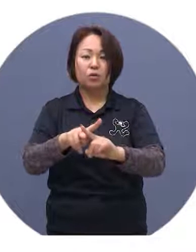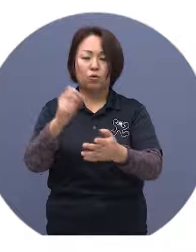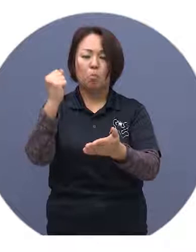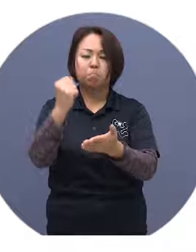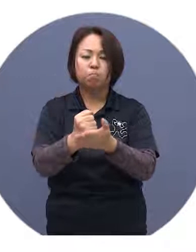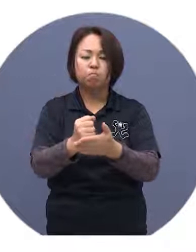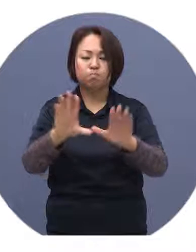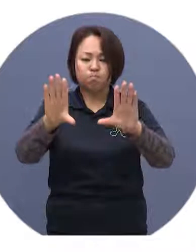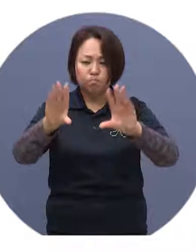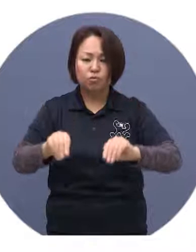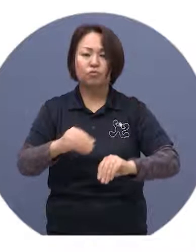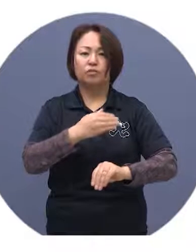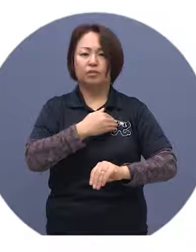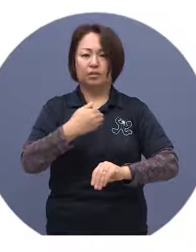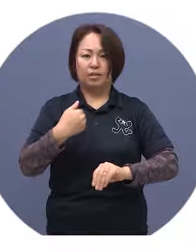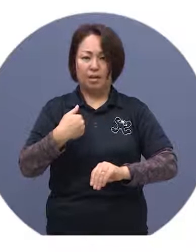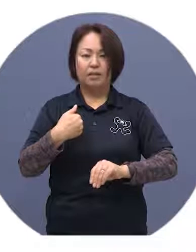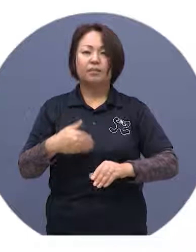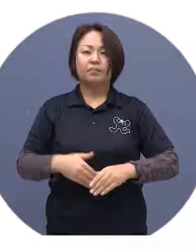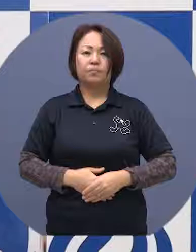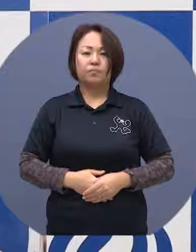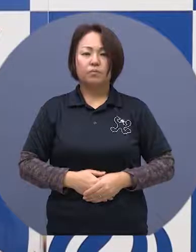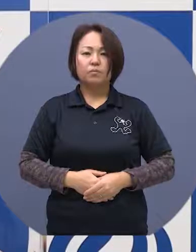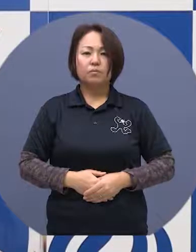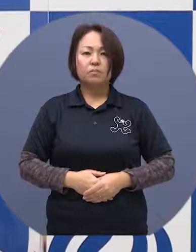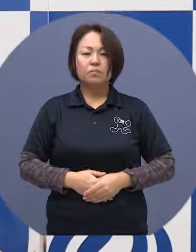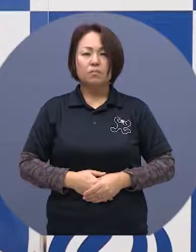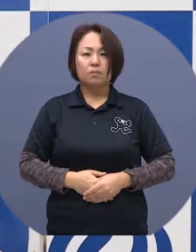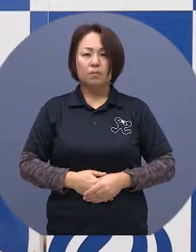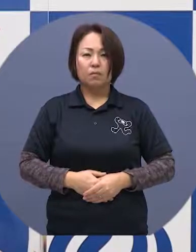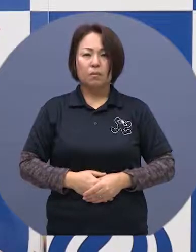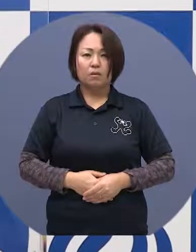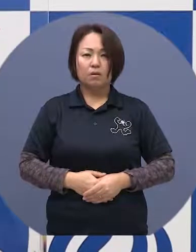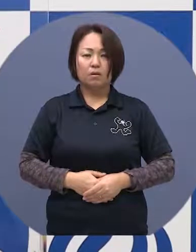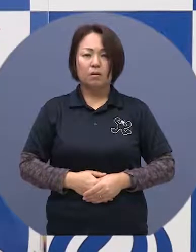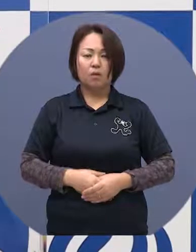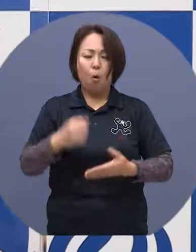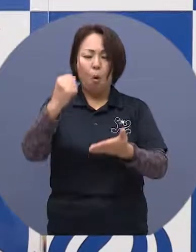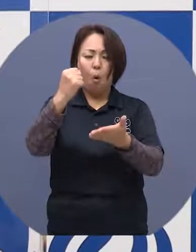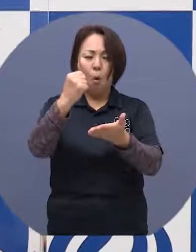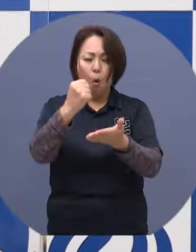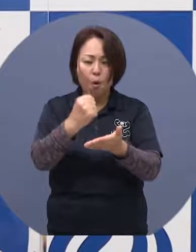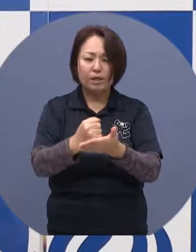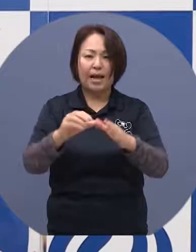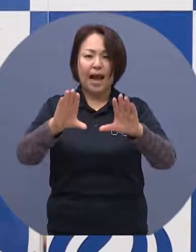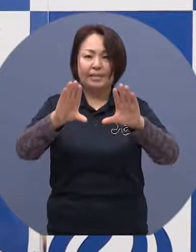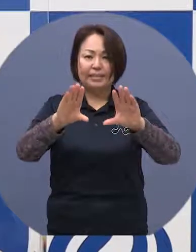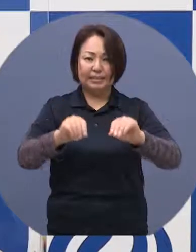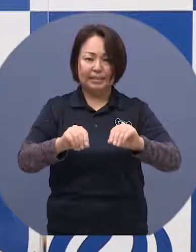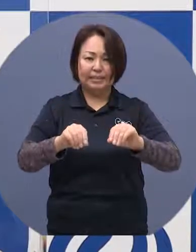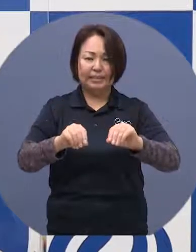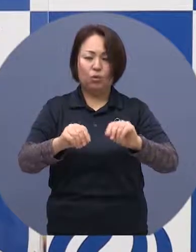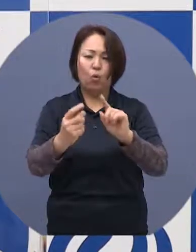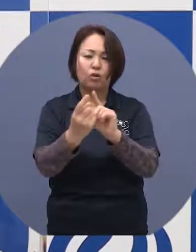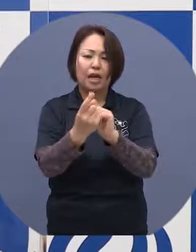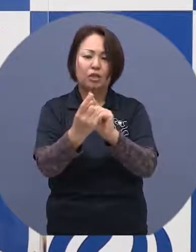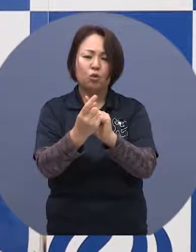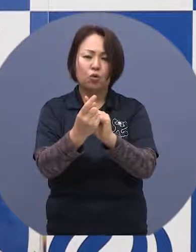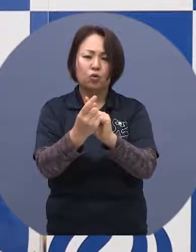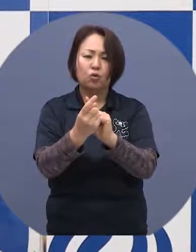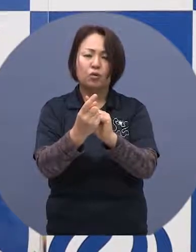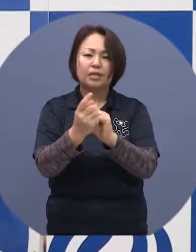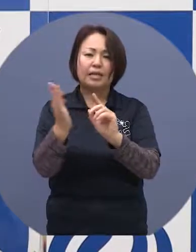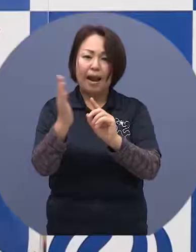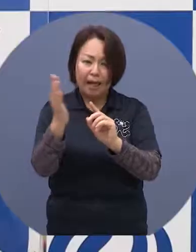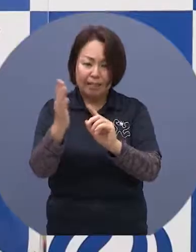をさせていただきましたなおあの今回ですね多い廃止の対象にならなかった文章に